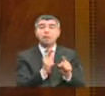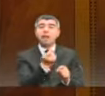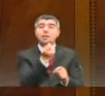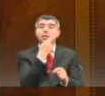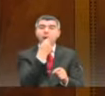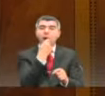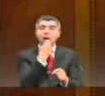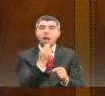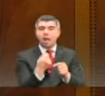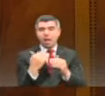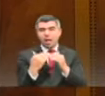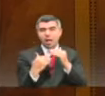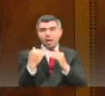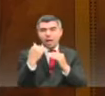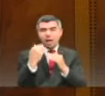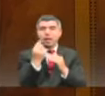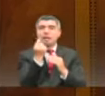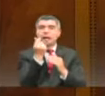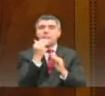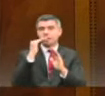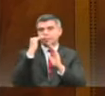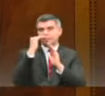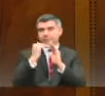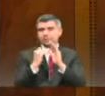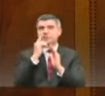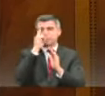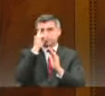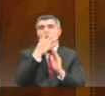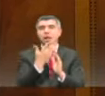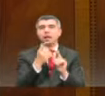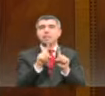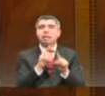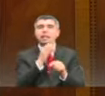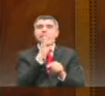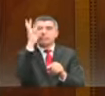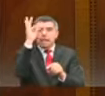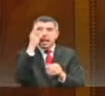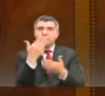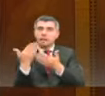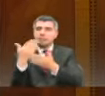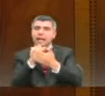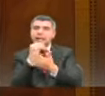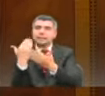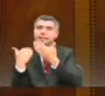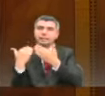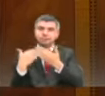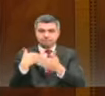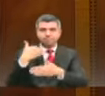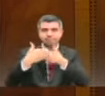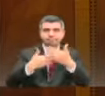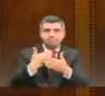المكلفة بغية تخفيض ثمنها. سياسة بدأت إن شاء الله وستستمر هذه السياسة